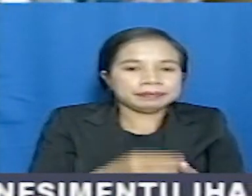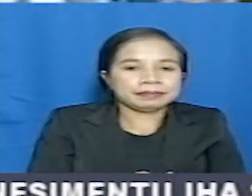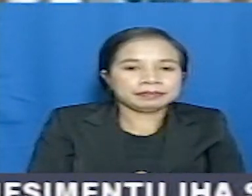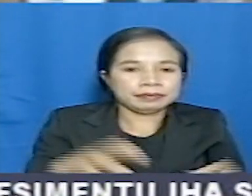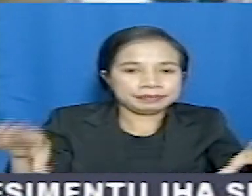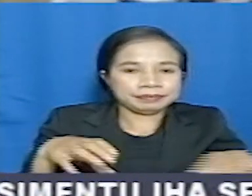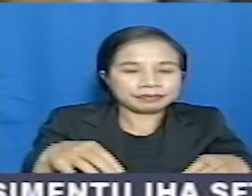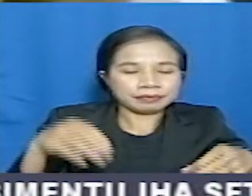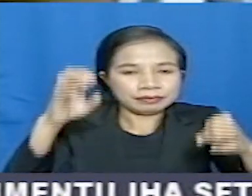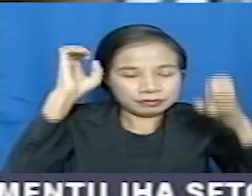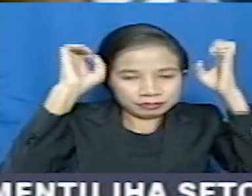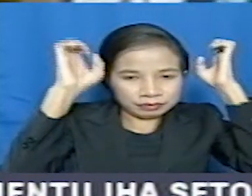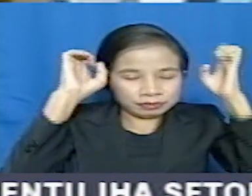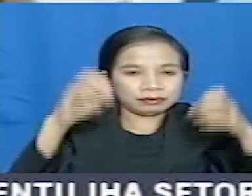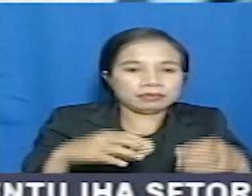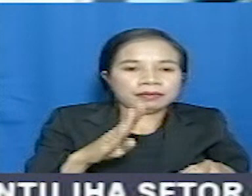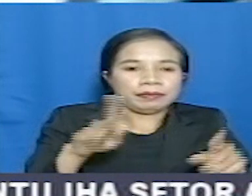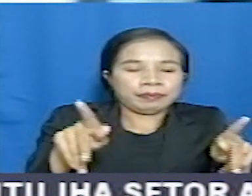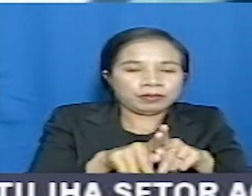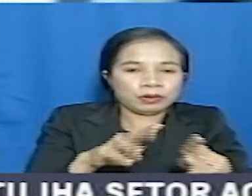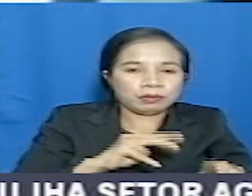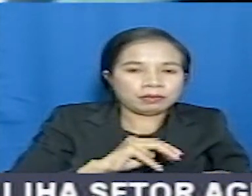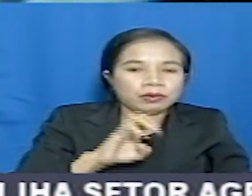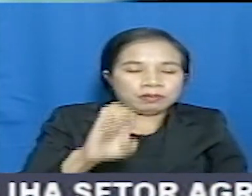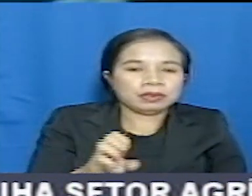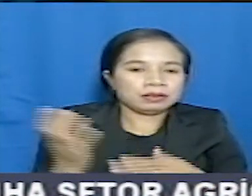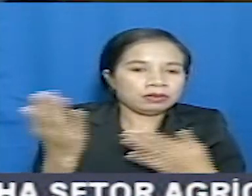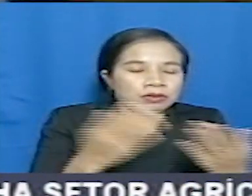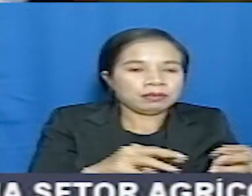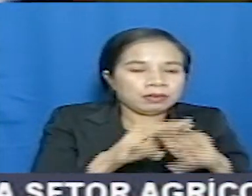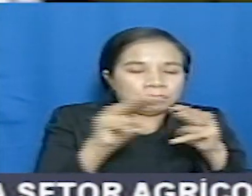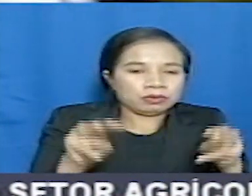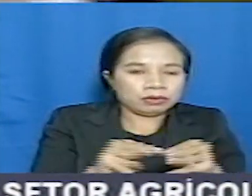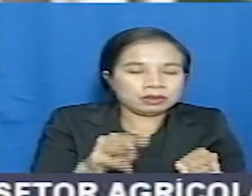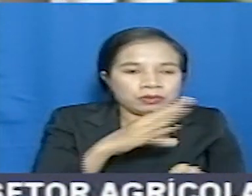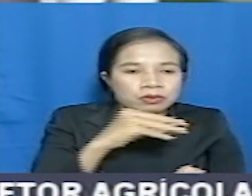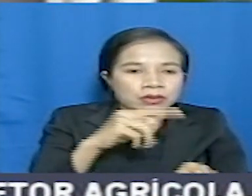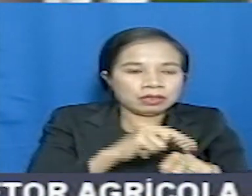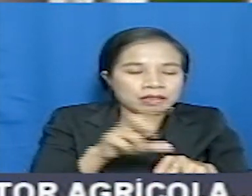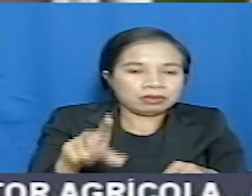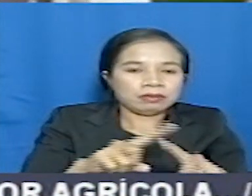Serviço de Educação Posto Movesi Fotiona Dados não submete ao Naba Município não Nacional, mas vê se dá